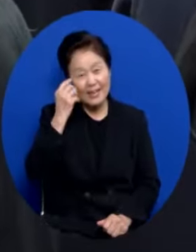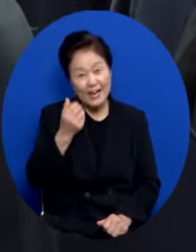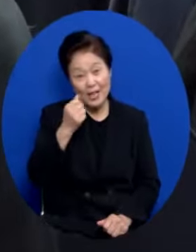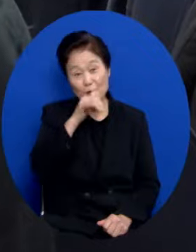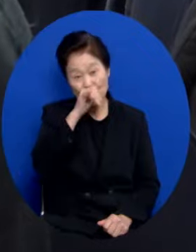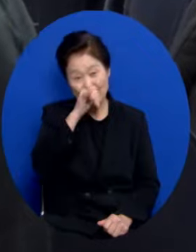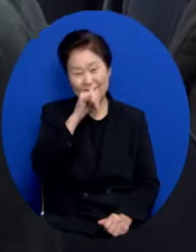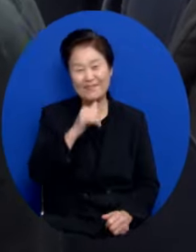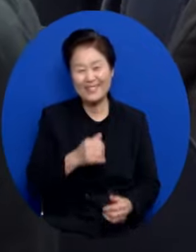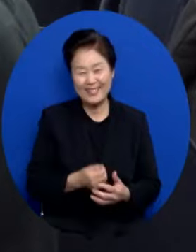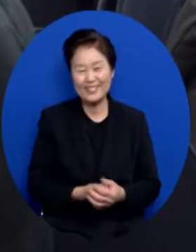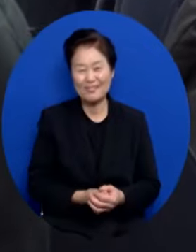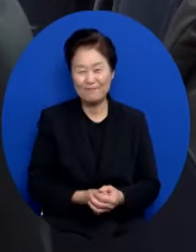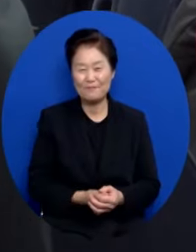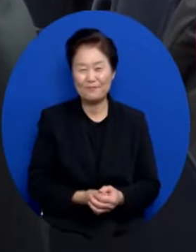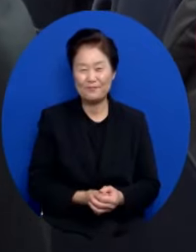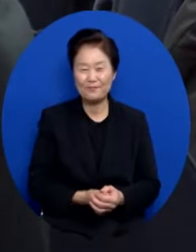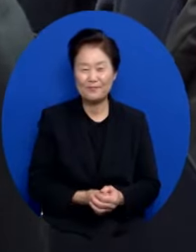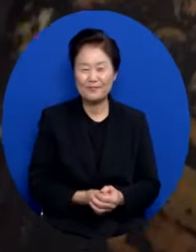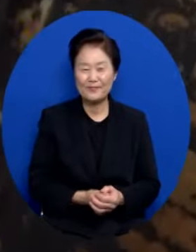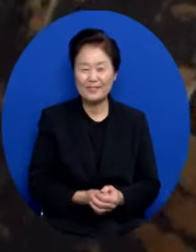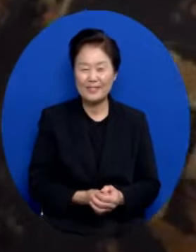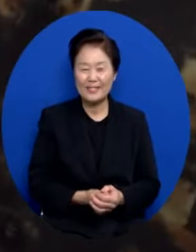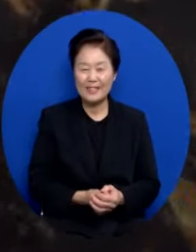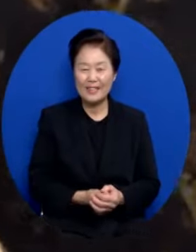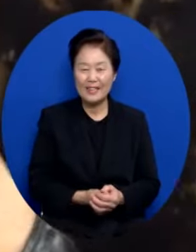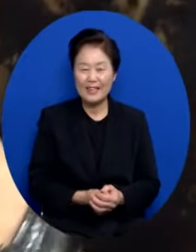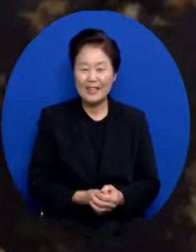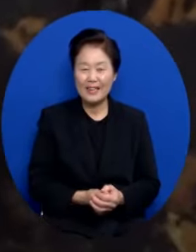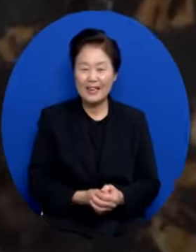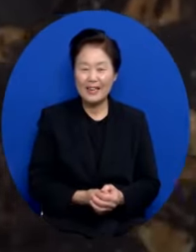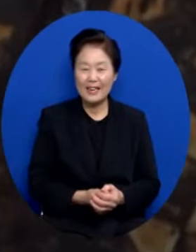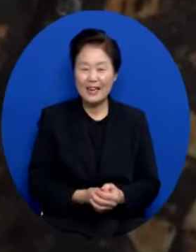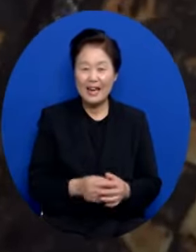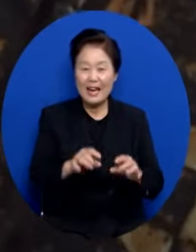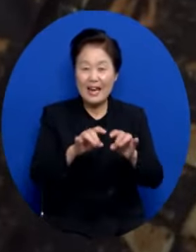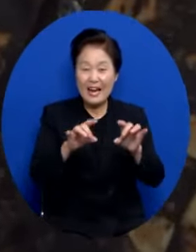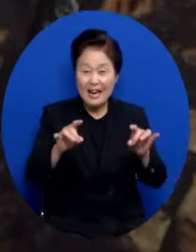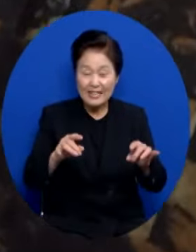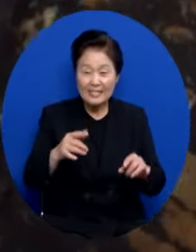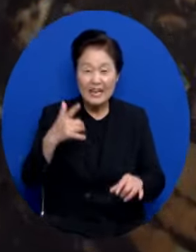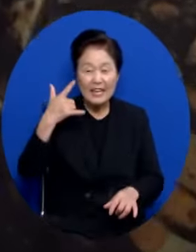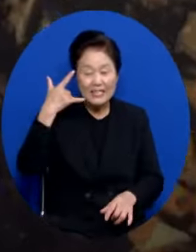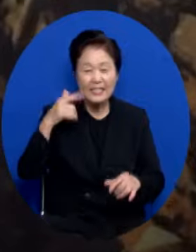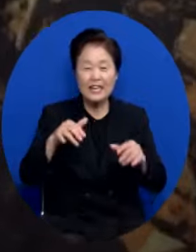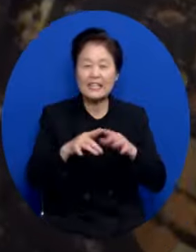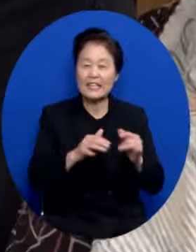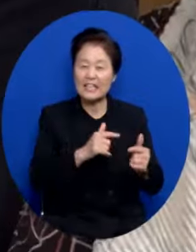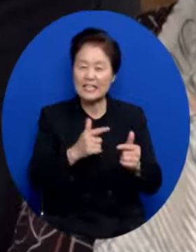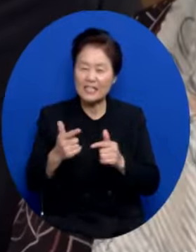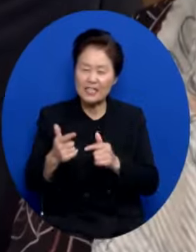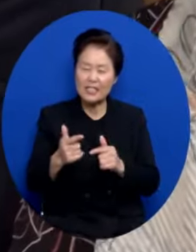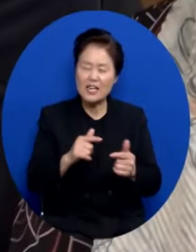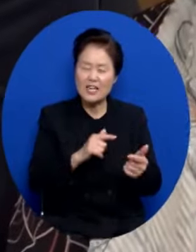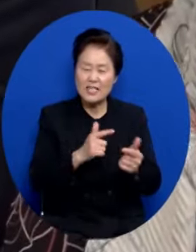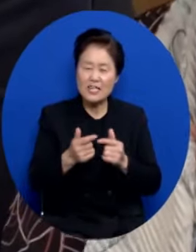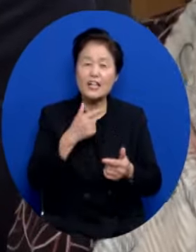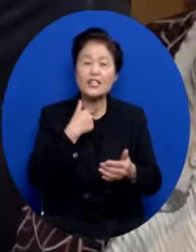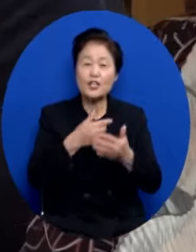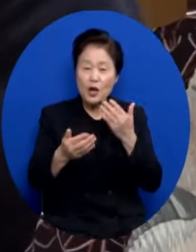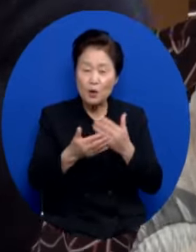해주지 못하고 좋겠다 생각을 가지고 있었어요. 오늘 각자 당사자들 여러 가지 경험한 거를